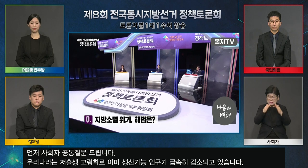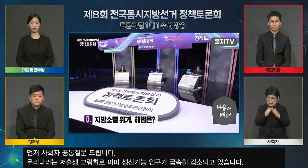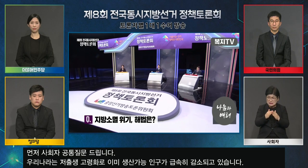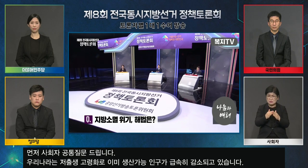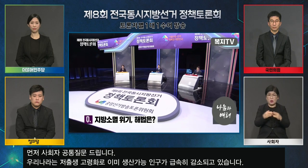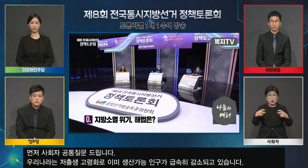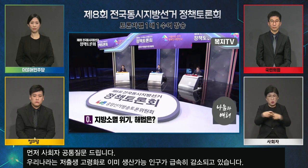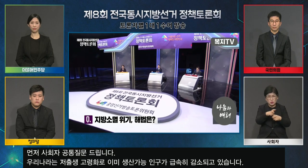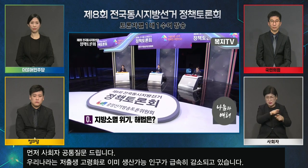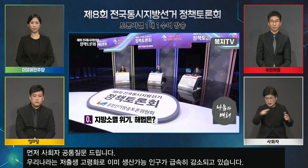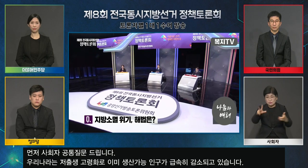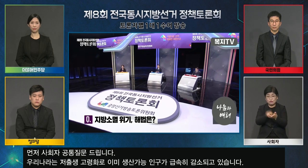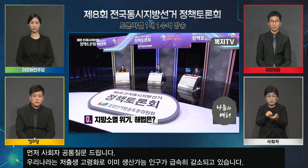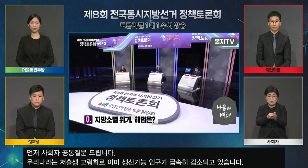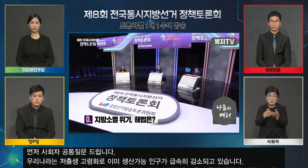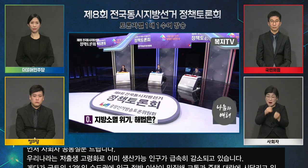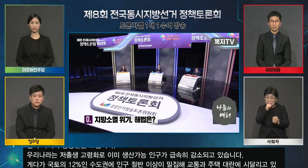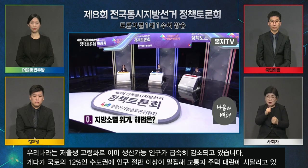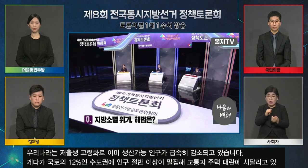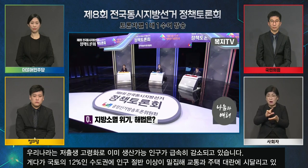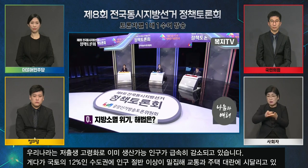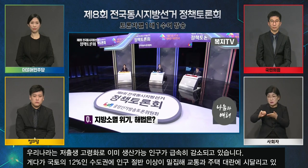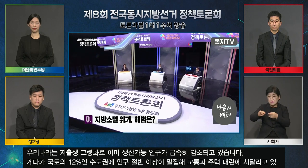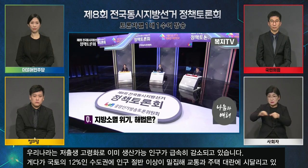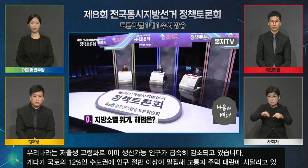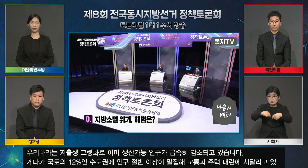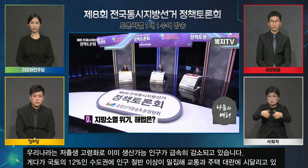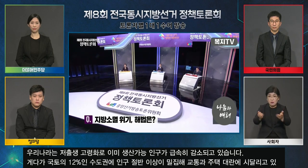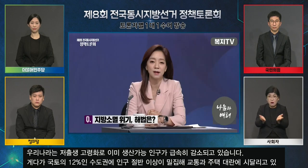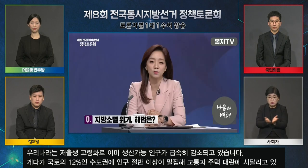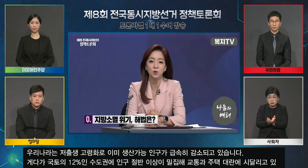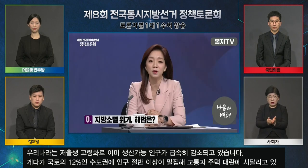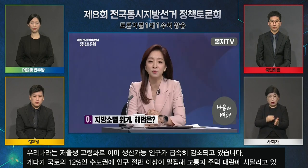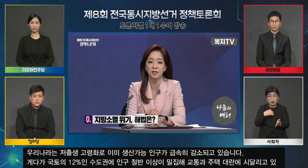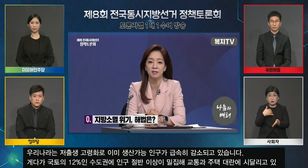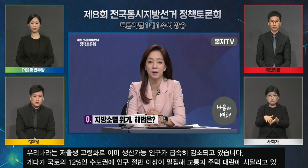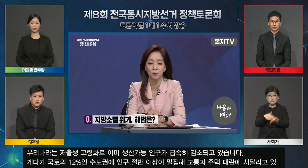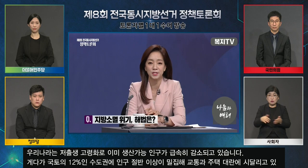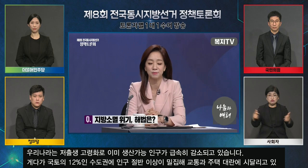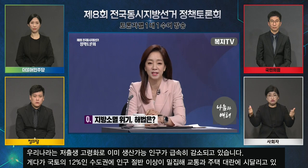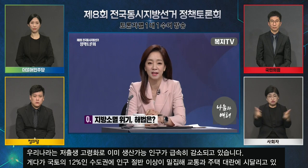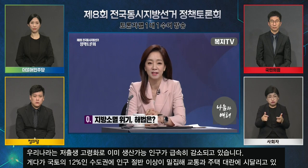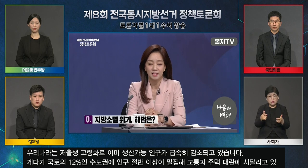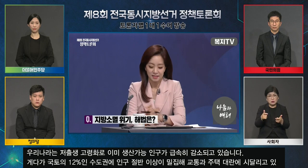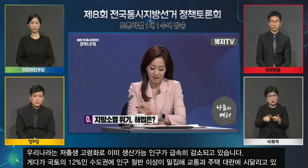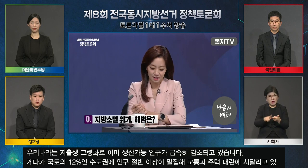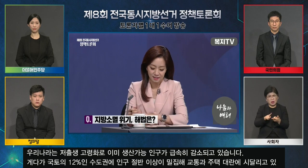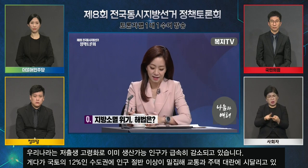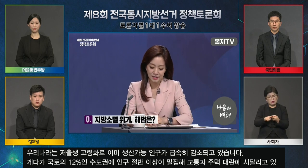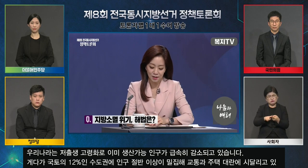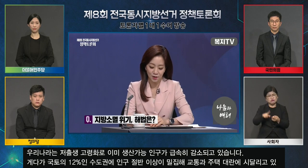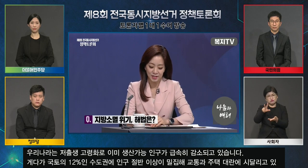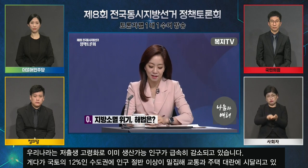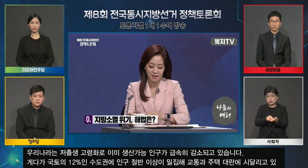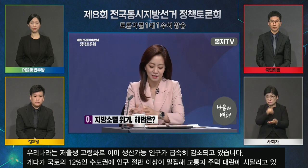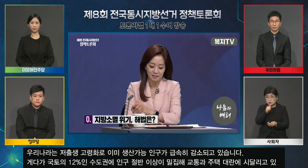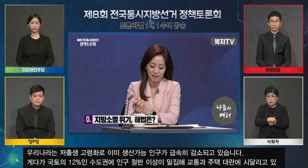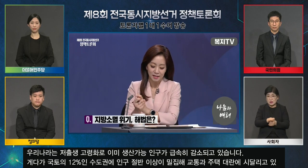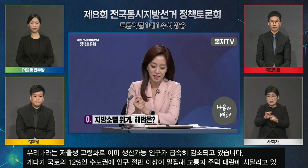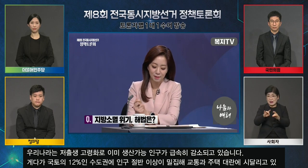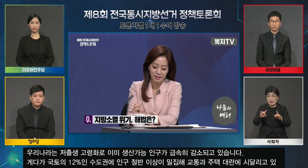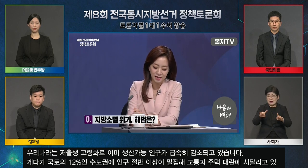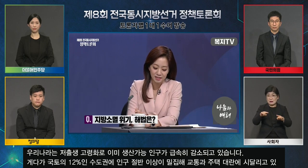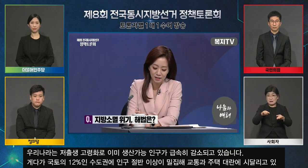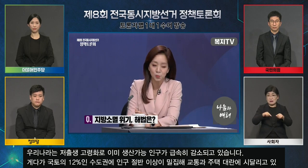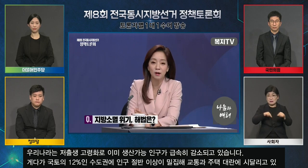상당수의 지방자치단체들은 인구 감소에 따른 지방소멸 위기를 맞고 있습니다. 각 당에서 생각하는